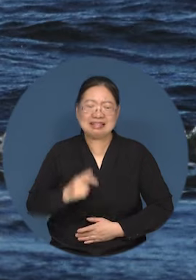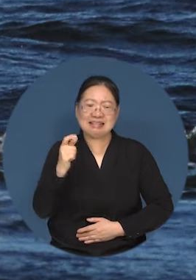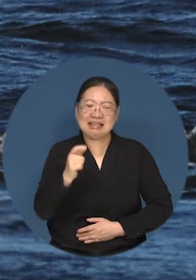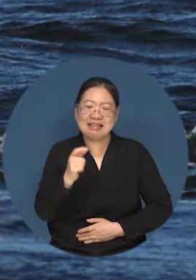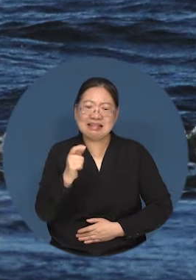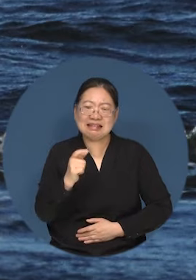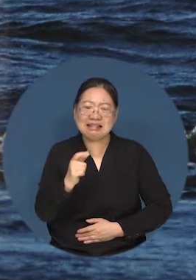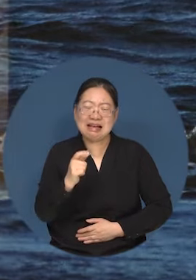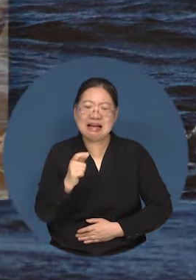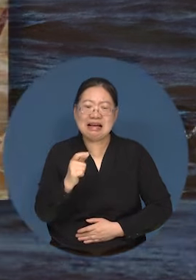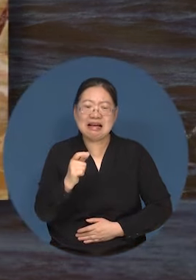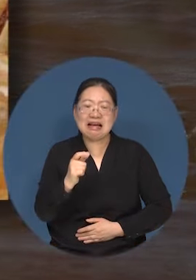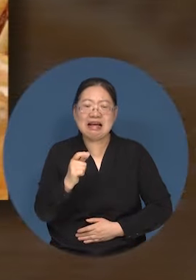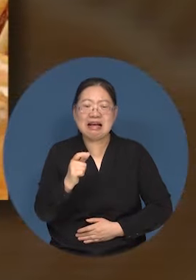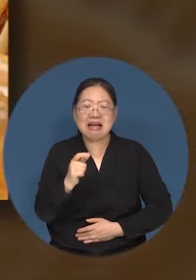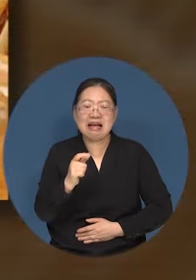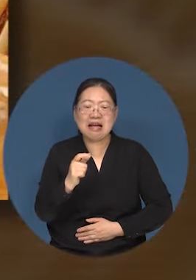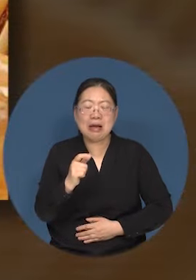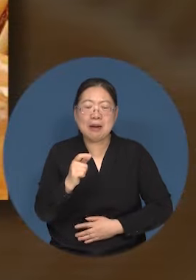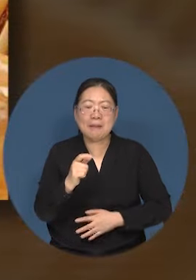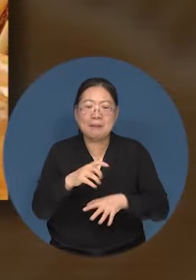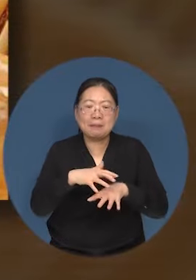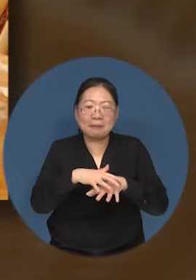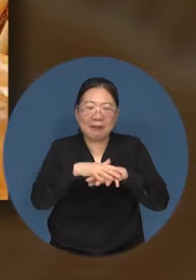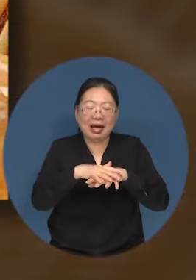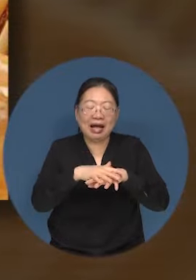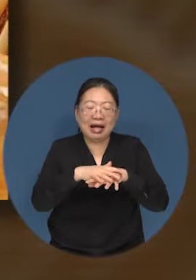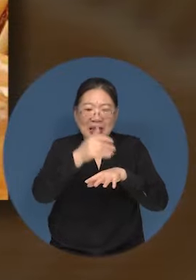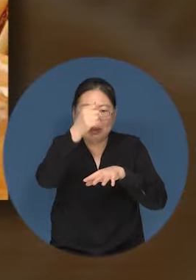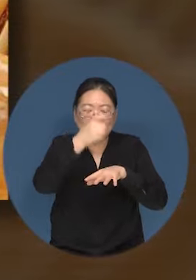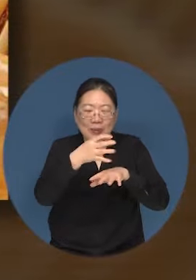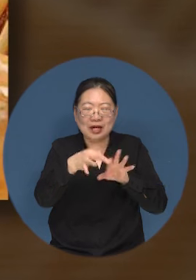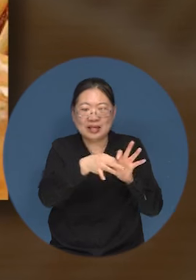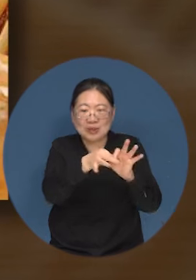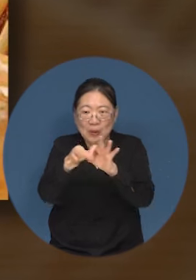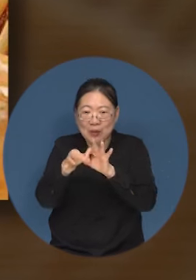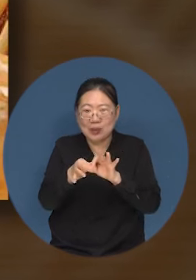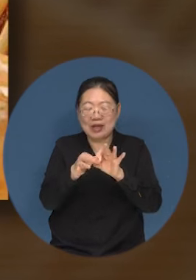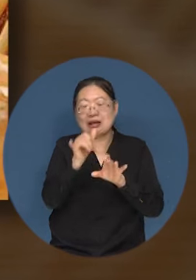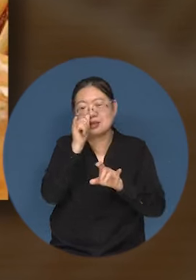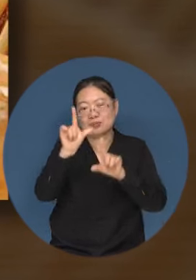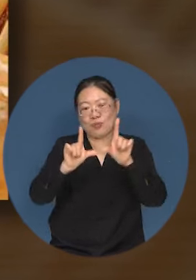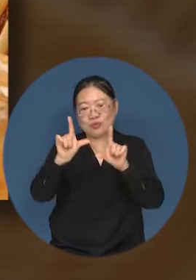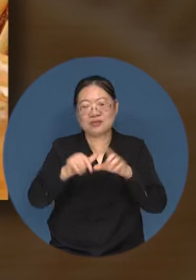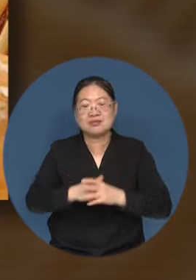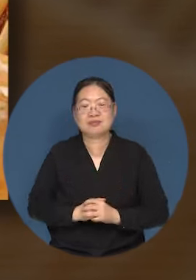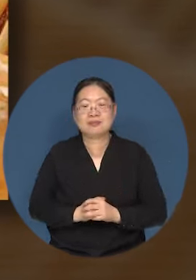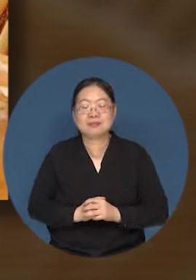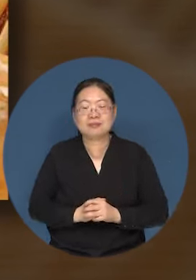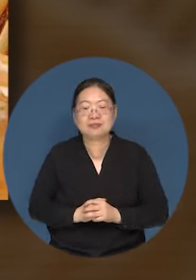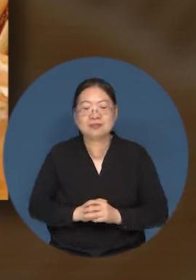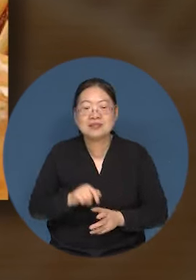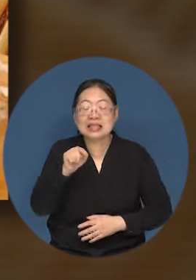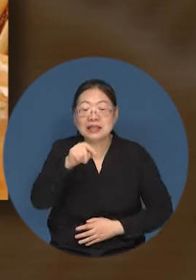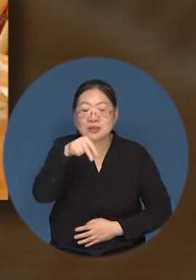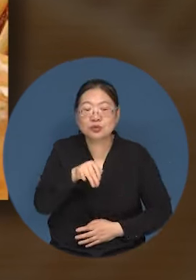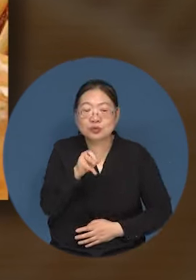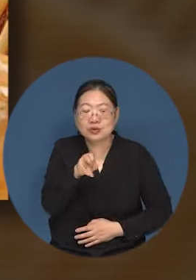딱딱한 케라틴질이 그 판이 여러 겹으로 이렇게 이어져 있는 모습인데요. 예. 이 수염을